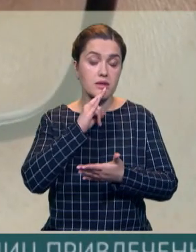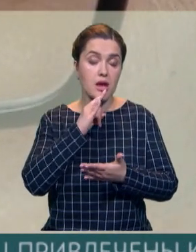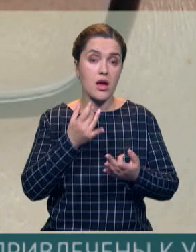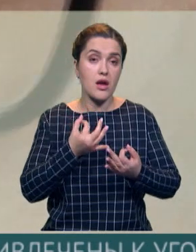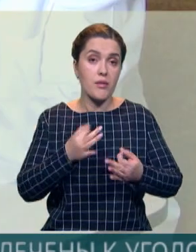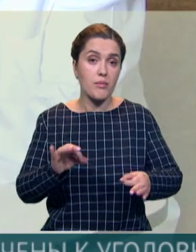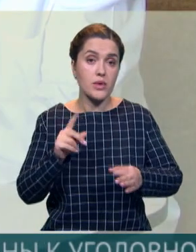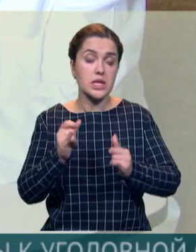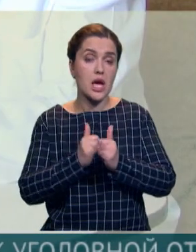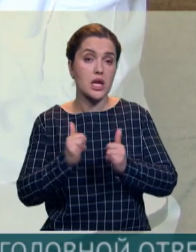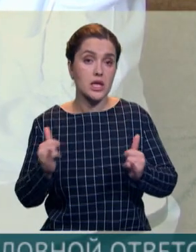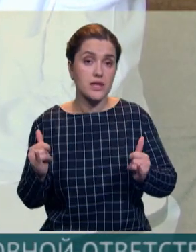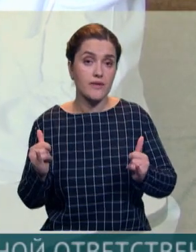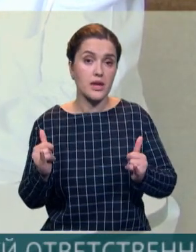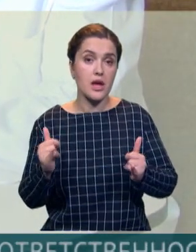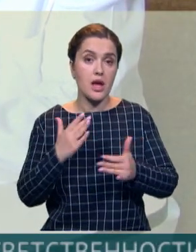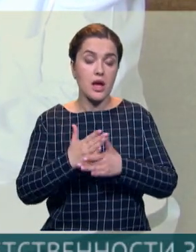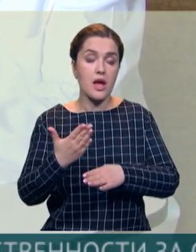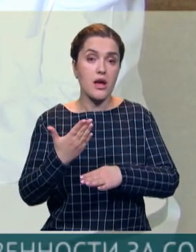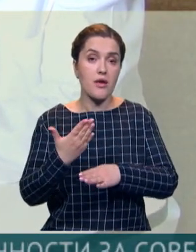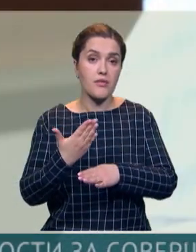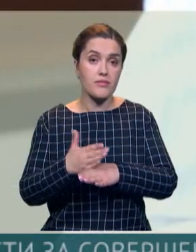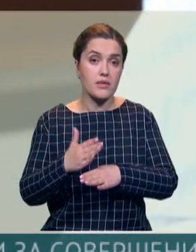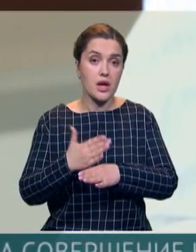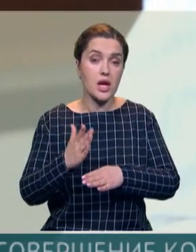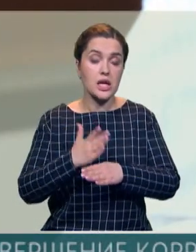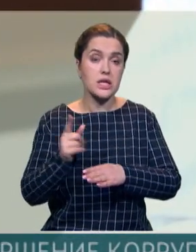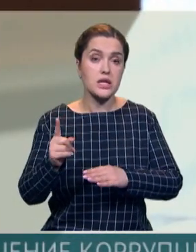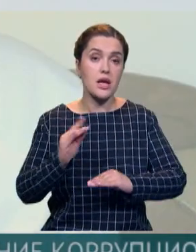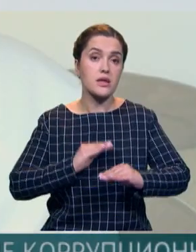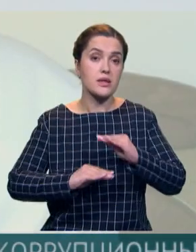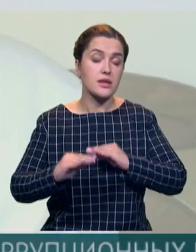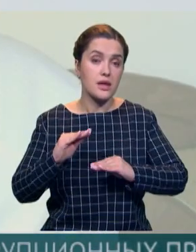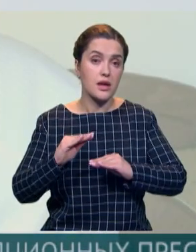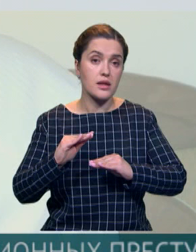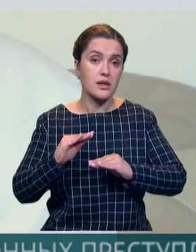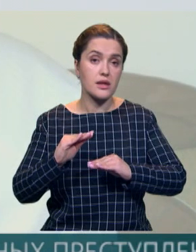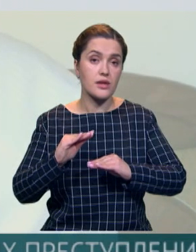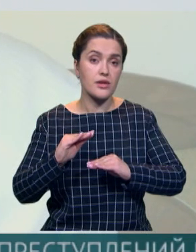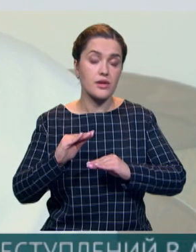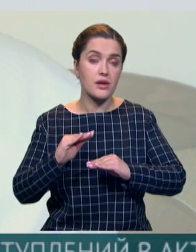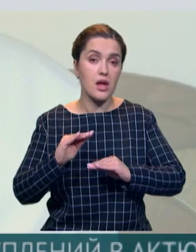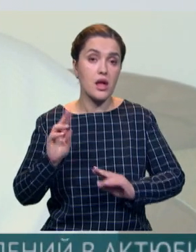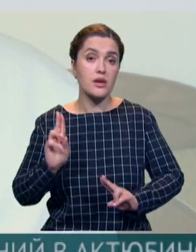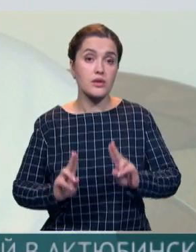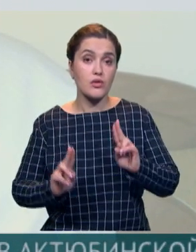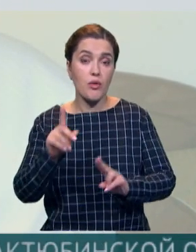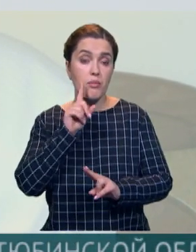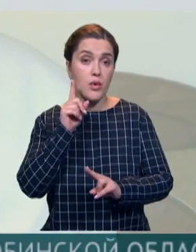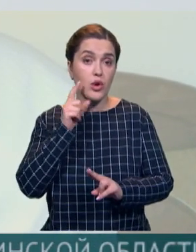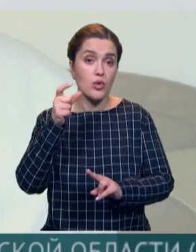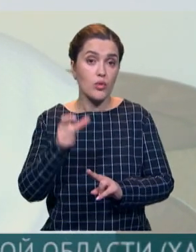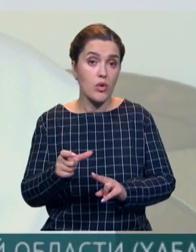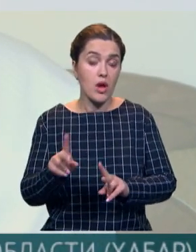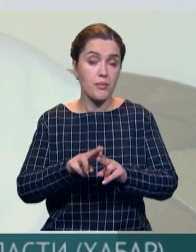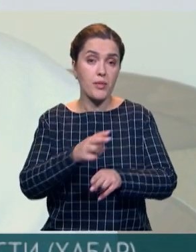ее развитие, поступательное движение вперед создали, заложили основы для того, чтобы такие молодые люди, как Ерлан